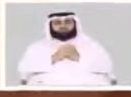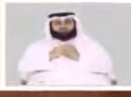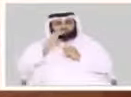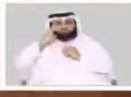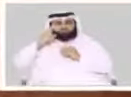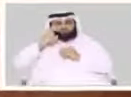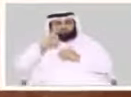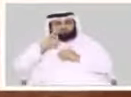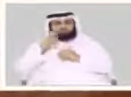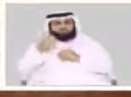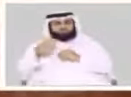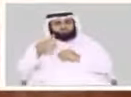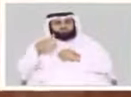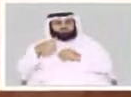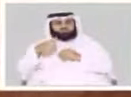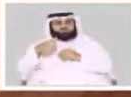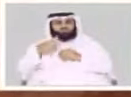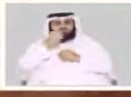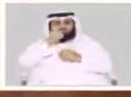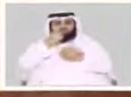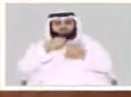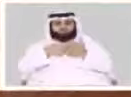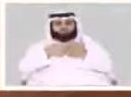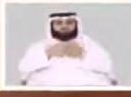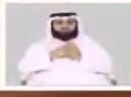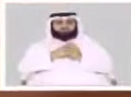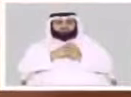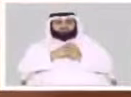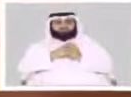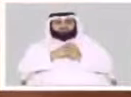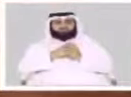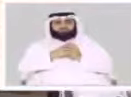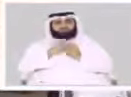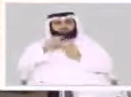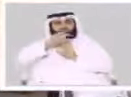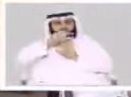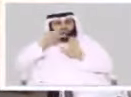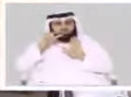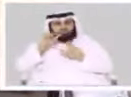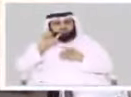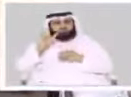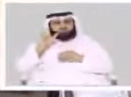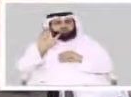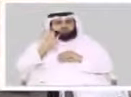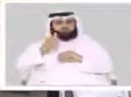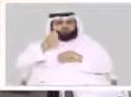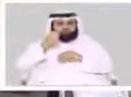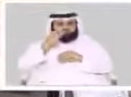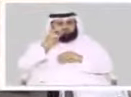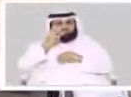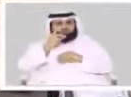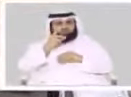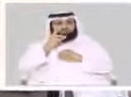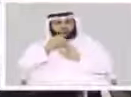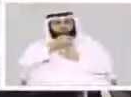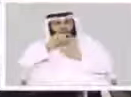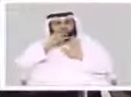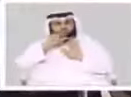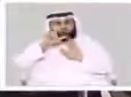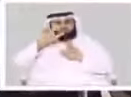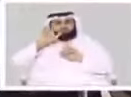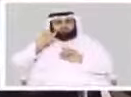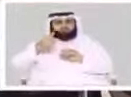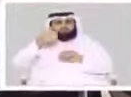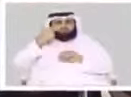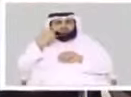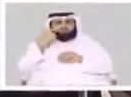الجزء السادس من القرآن الكريم، مقدار منه في سورة النساء، والجزء الأكبر منه في سورة المائدة.